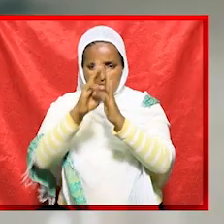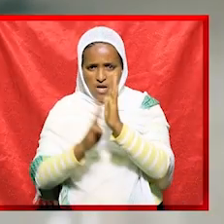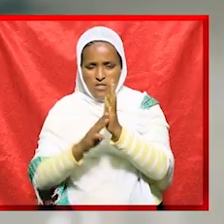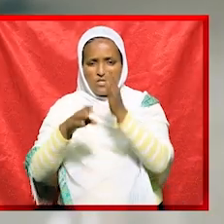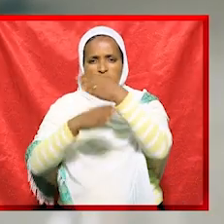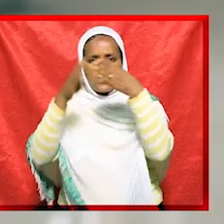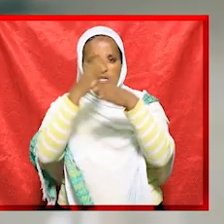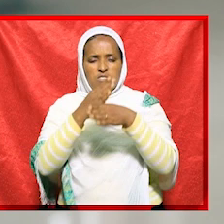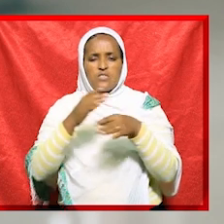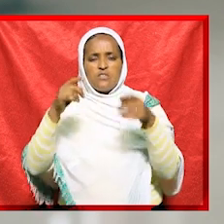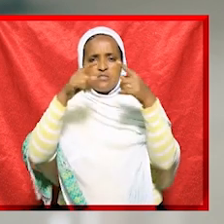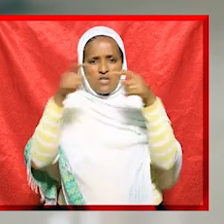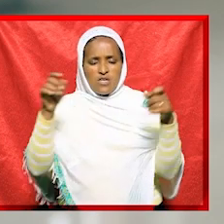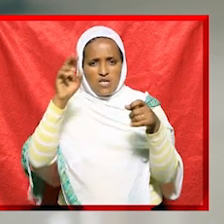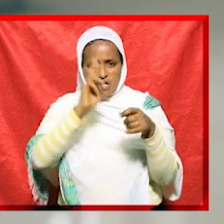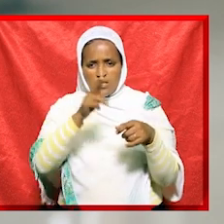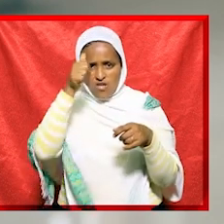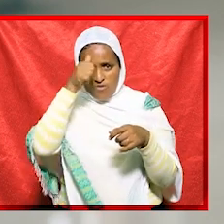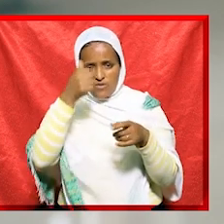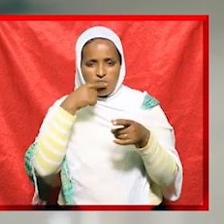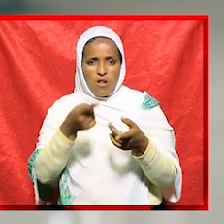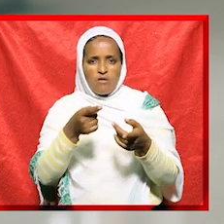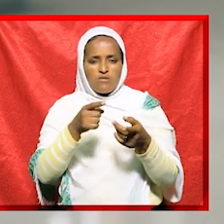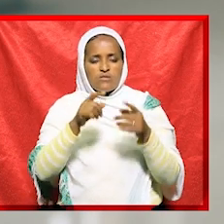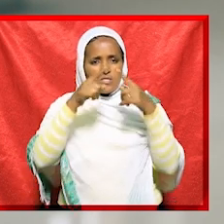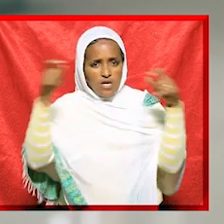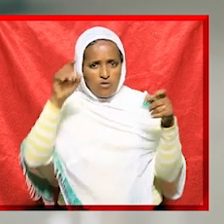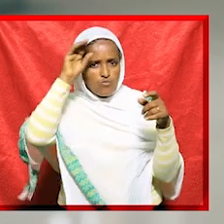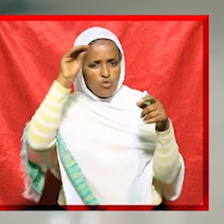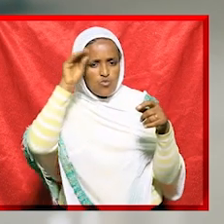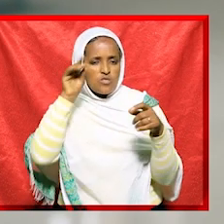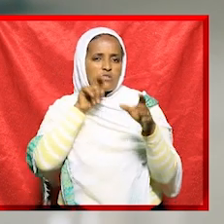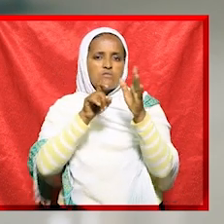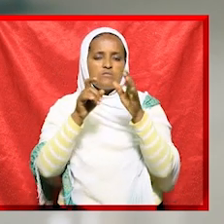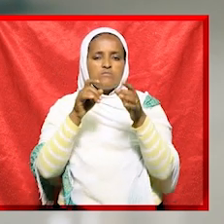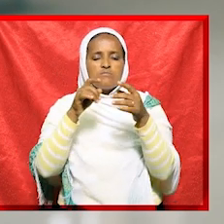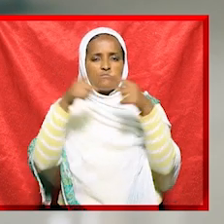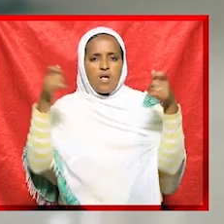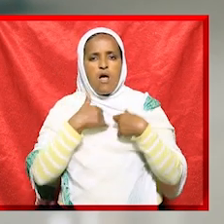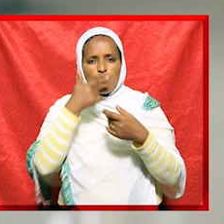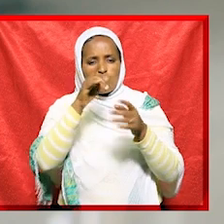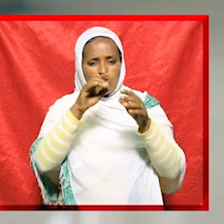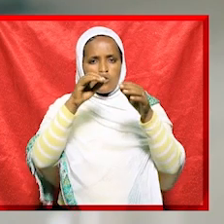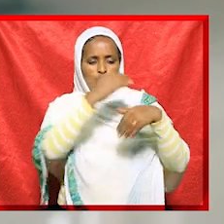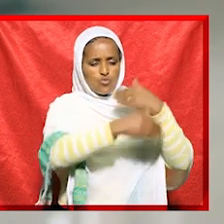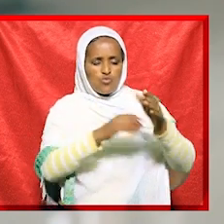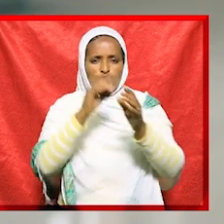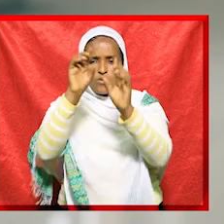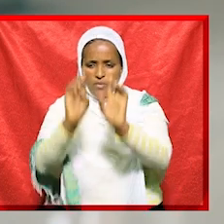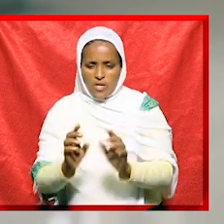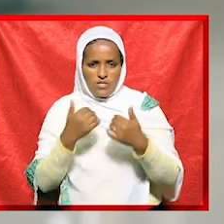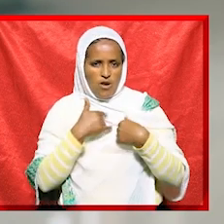ደረጃ ለምሳሌ ጸረ ኤች አይቪ ይባላል። ጸረ ግብረ ሰዶም ግን አለ ወይ? የሚረዳ አለ ወይ? ትውልዱን የሚቀርጽ አለ ወይ?